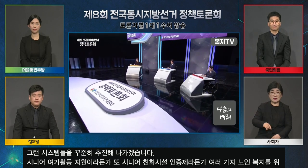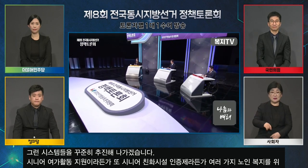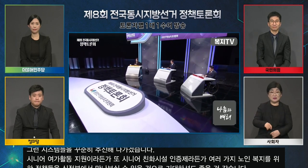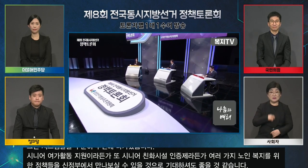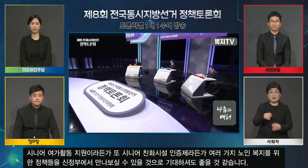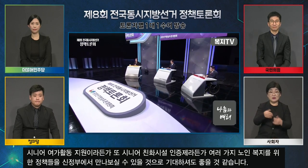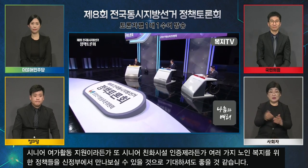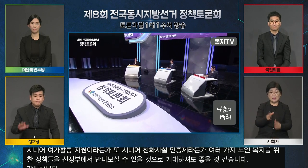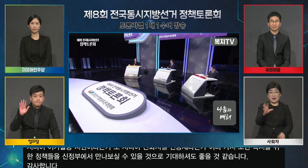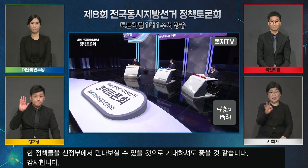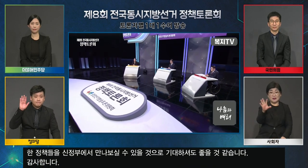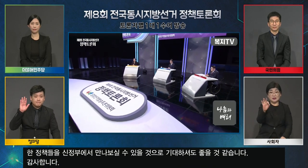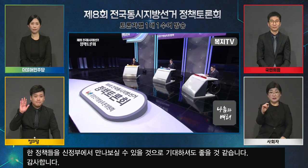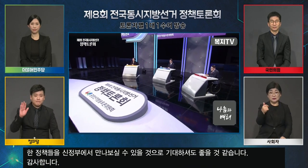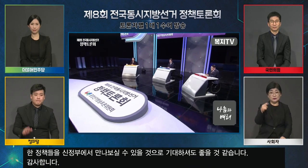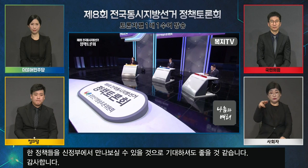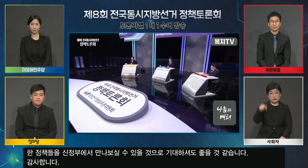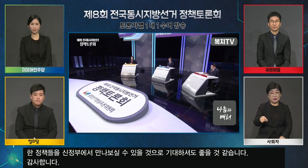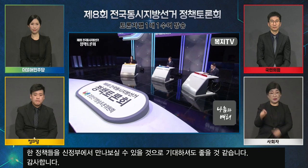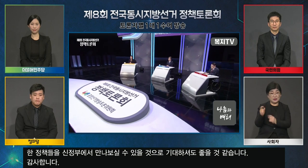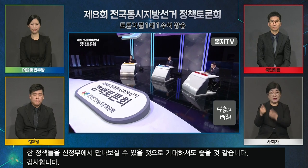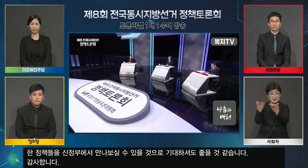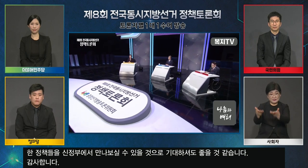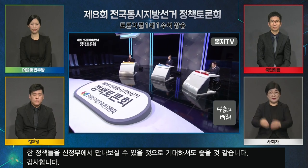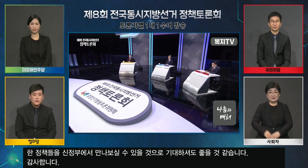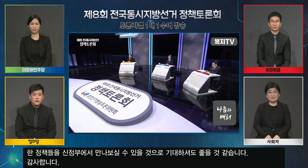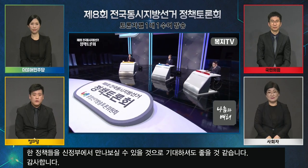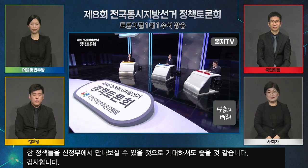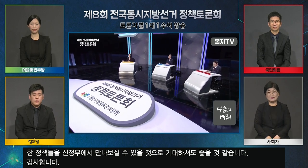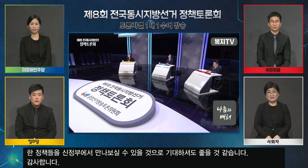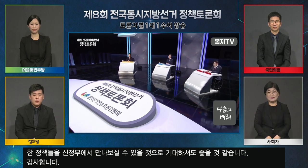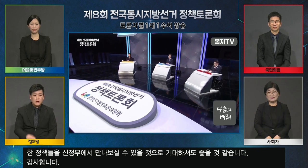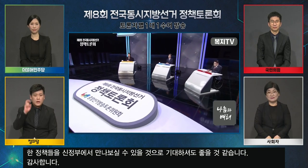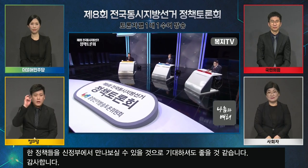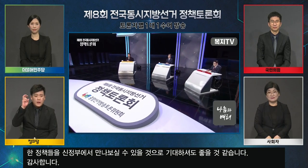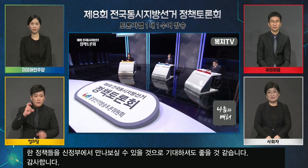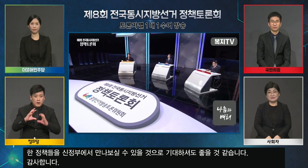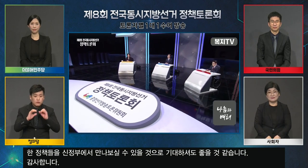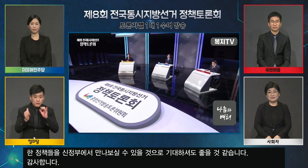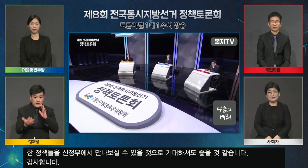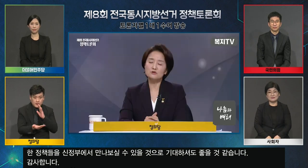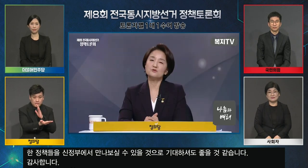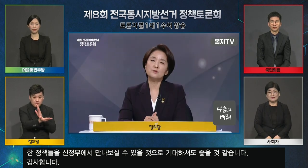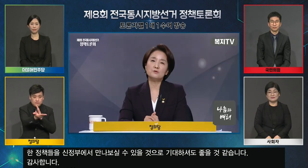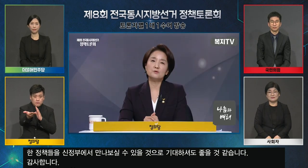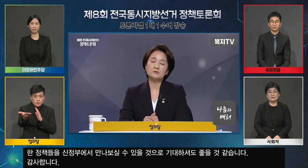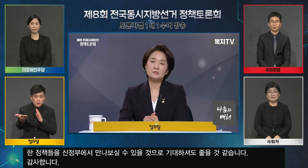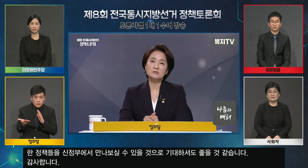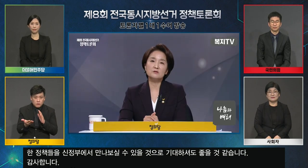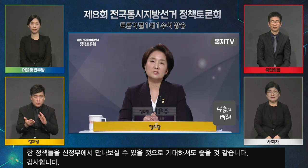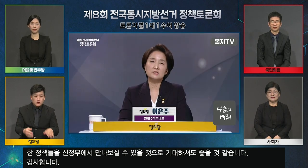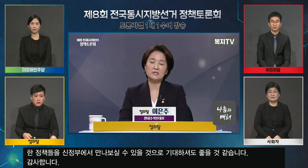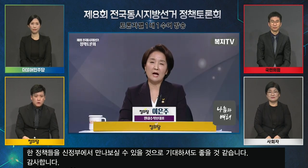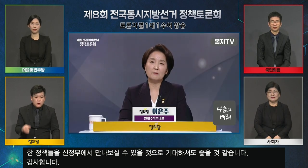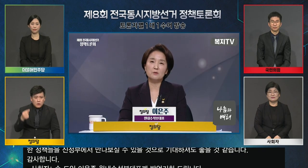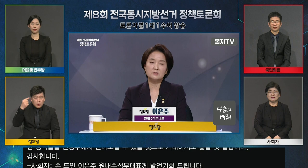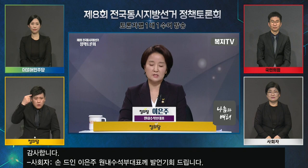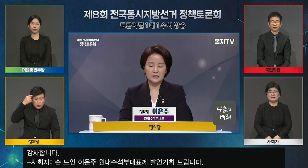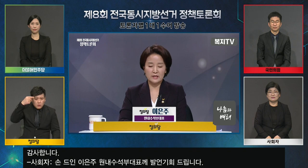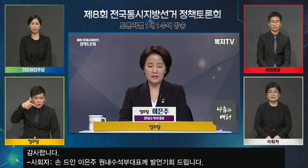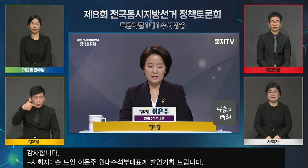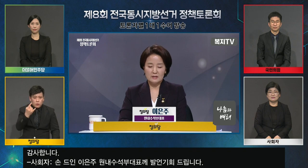원내수서 부대표께 발언 기회 드립니다. 네, 아마 국민 여러분께서는 뇌출혈로 쓰러진